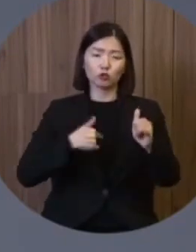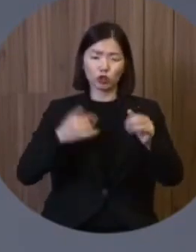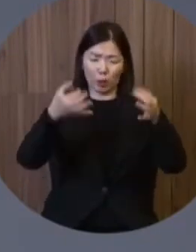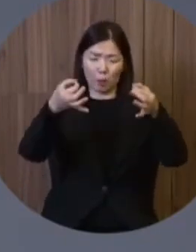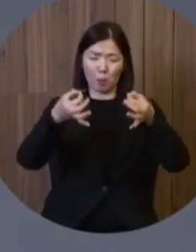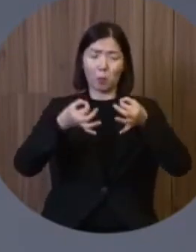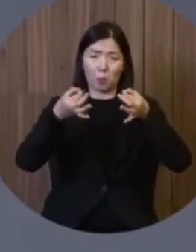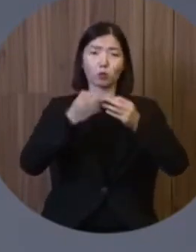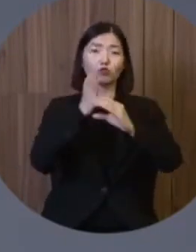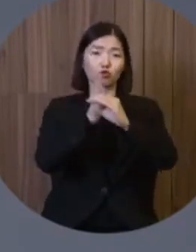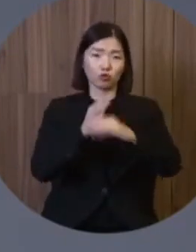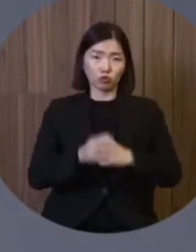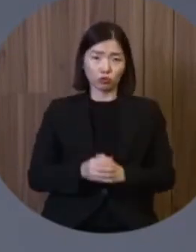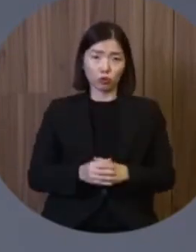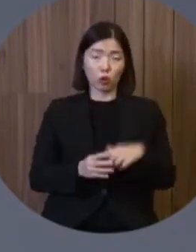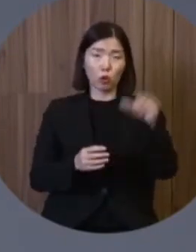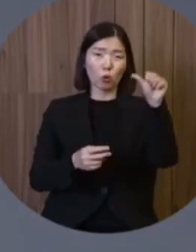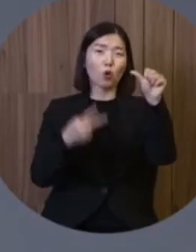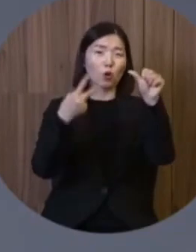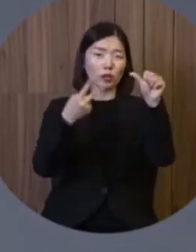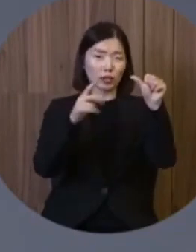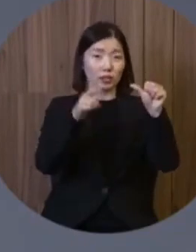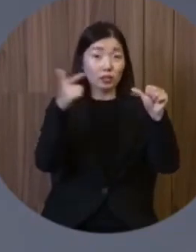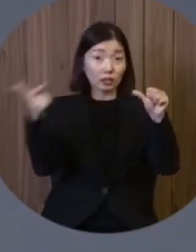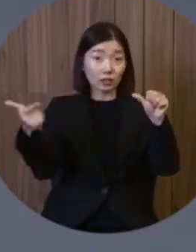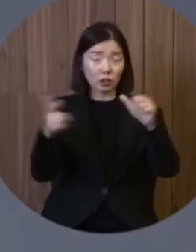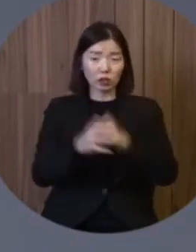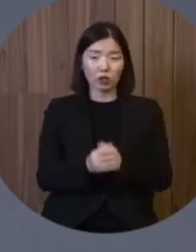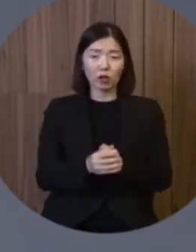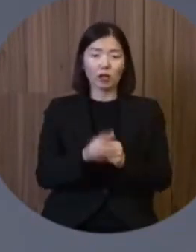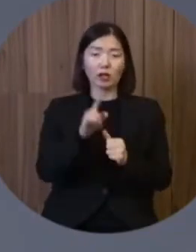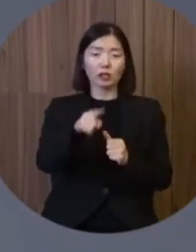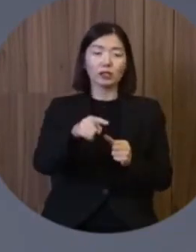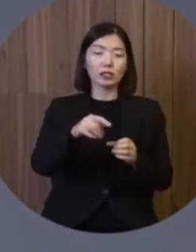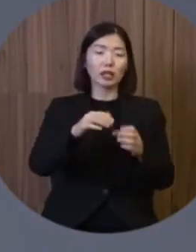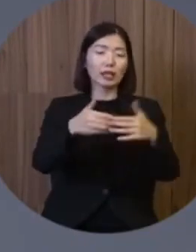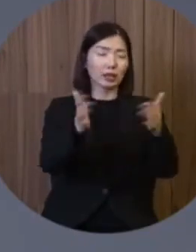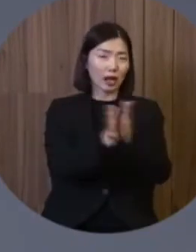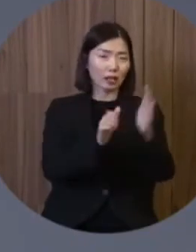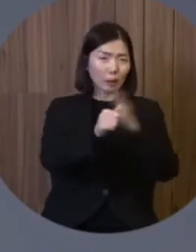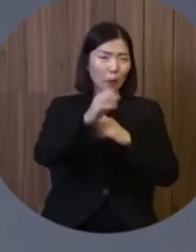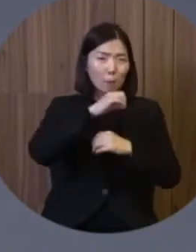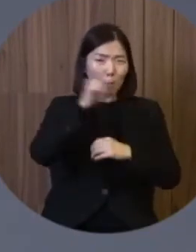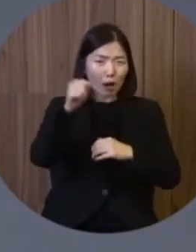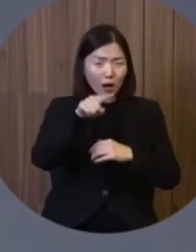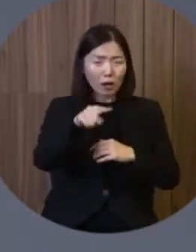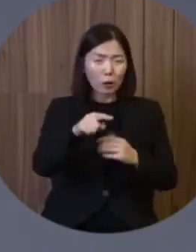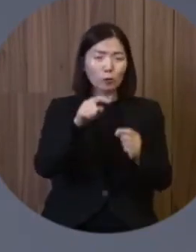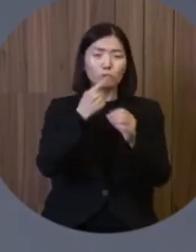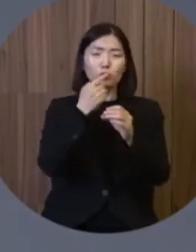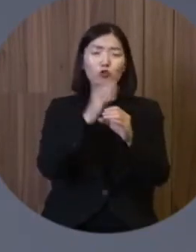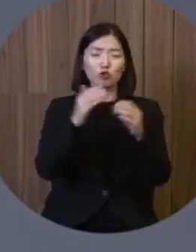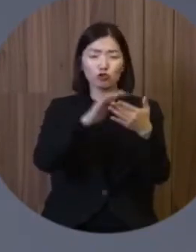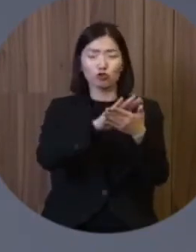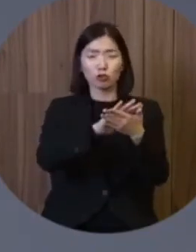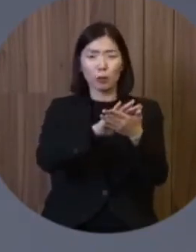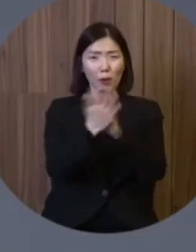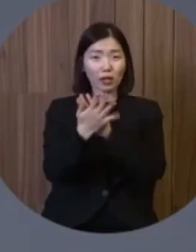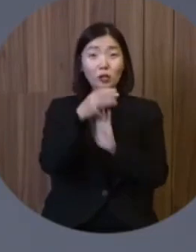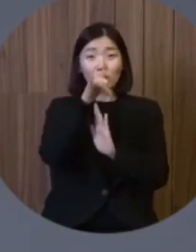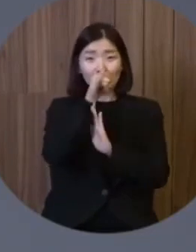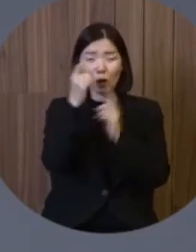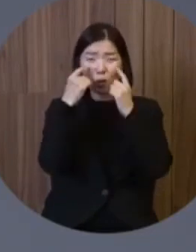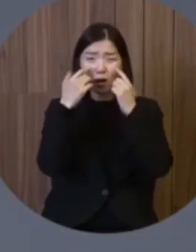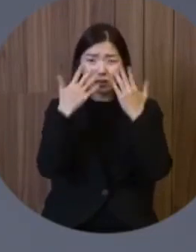지켜보고 있습니다. 5월 2일 저녁 민생 대표가 나왔다, 민주당이 달라지고 있다, 국민께